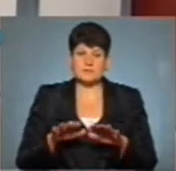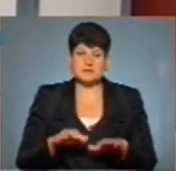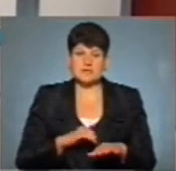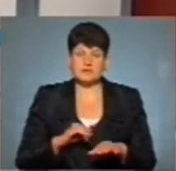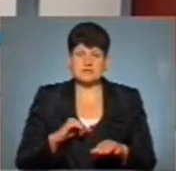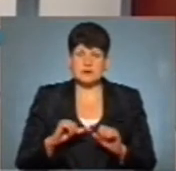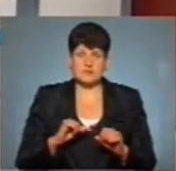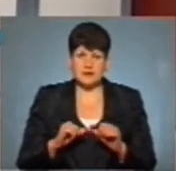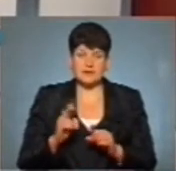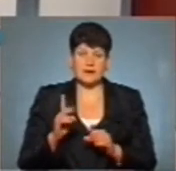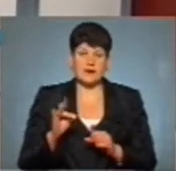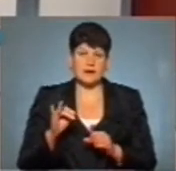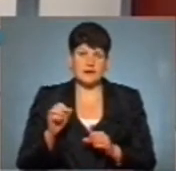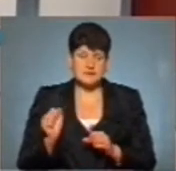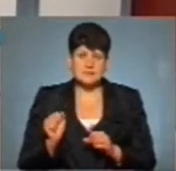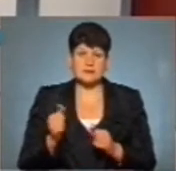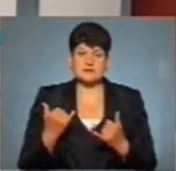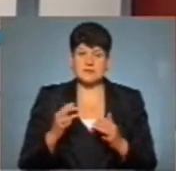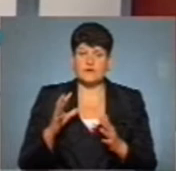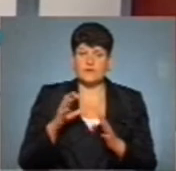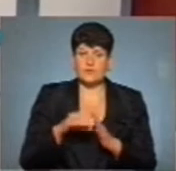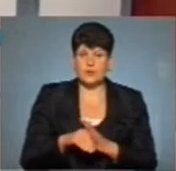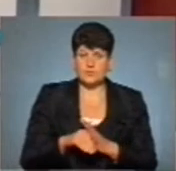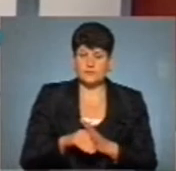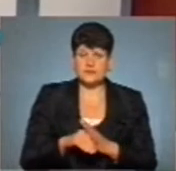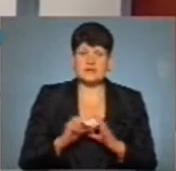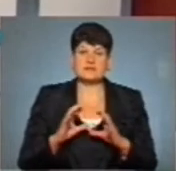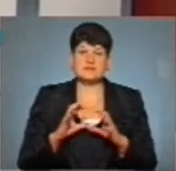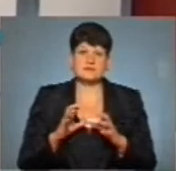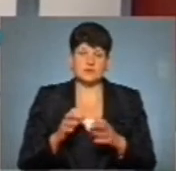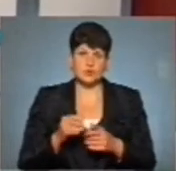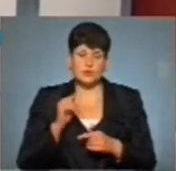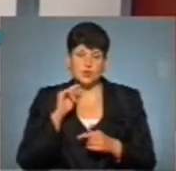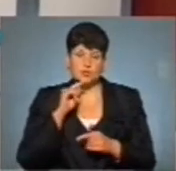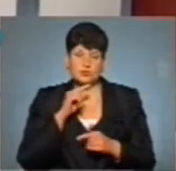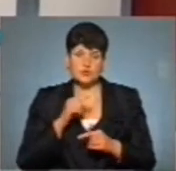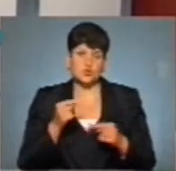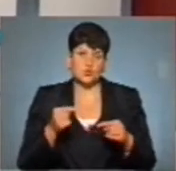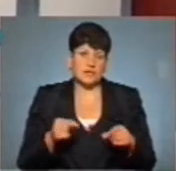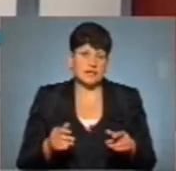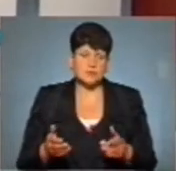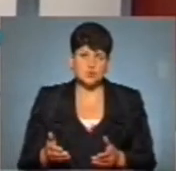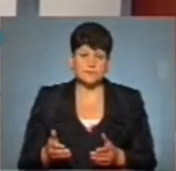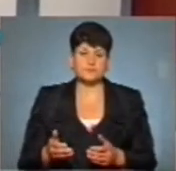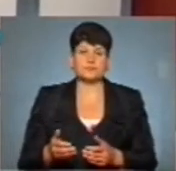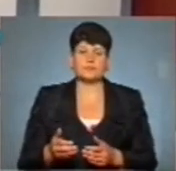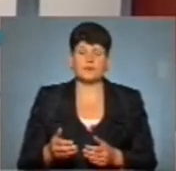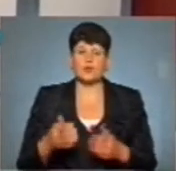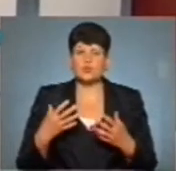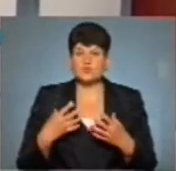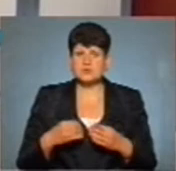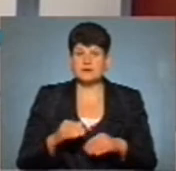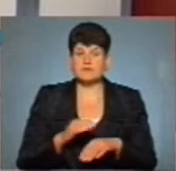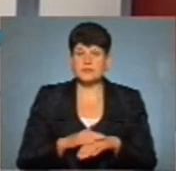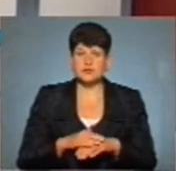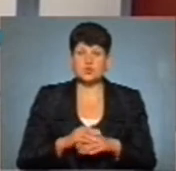криза пандемії, зараз світ входить в світову економічну кризу. Уже фактично по аналізу,